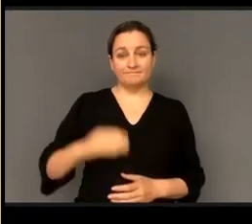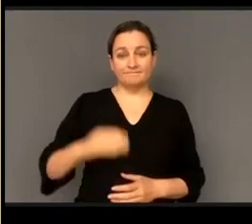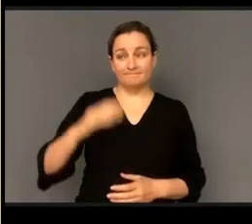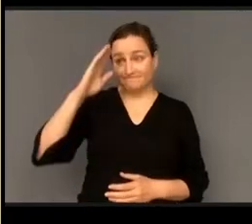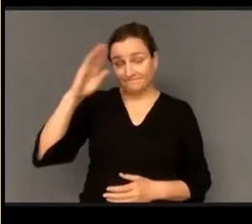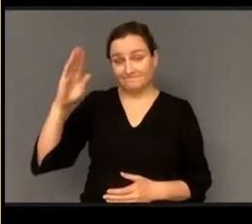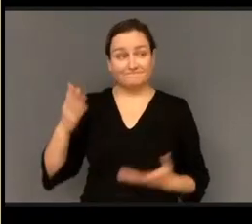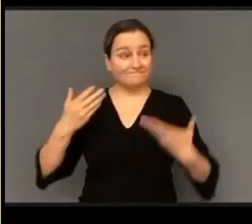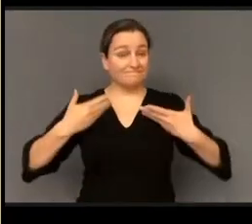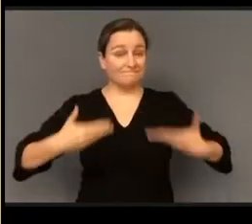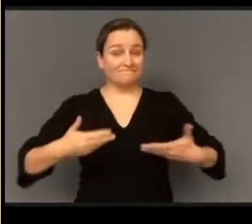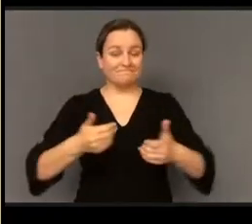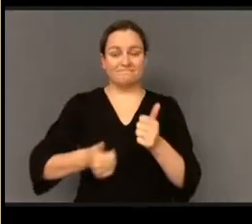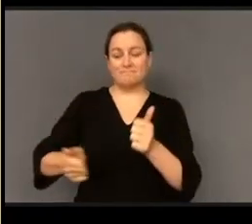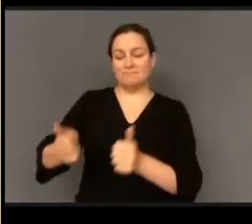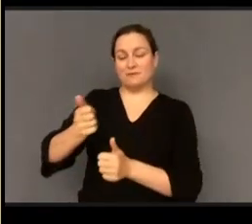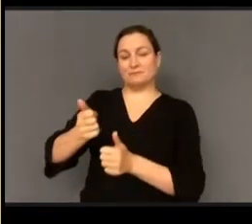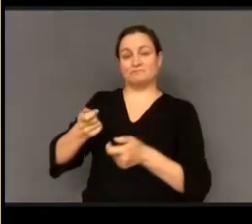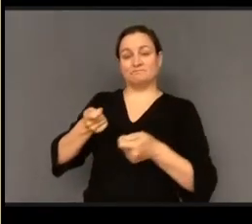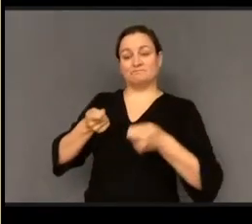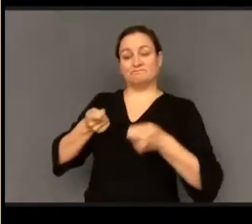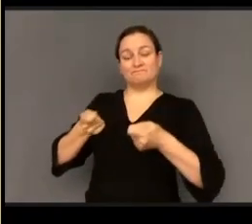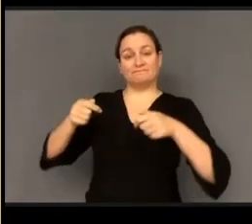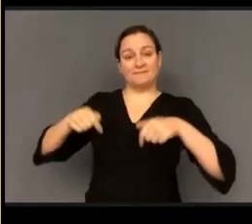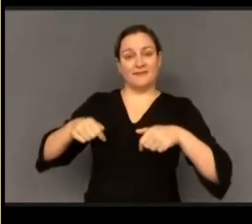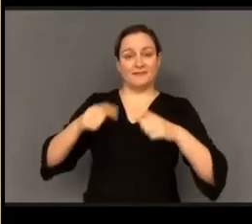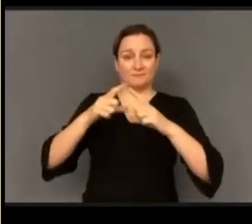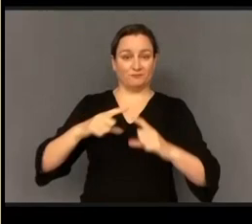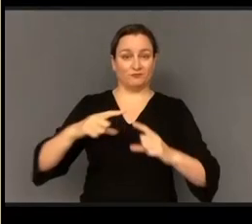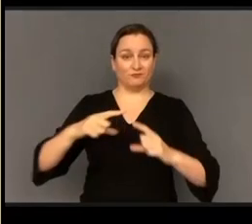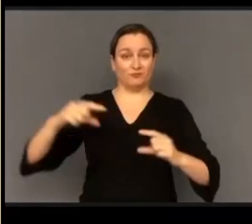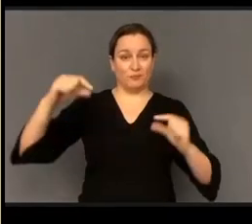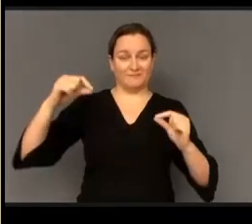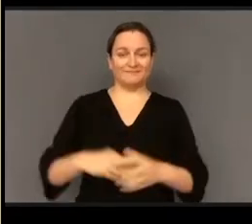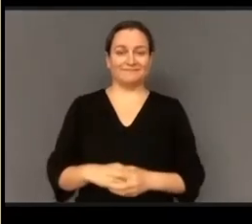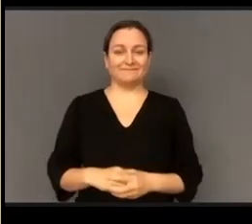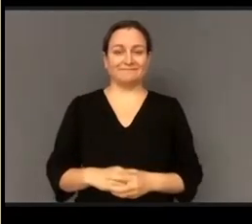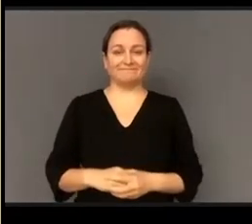Bonjour à tous, je m'appelle Fumio Kishida, Premier ministre du Japon.